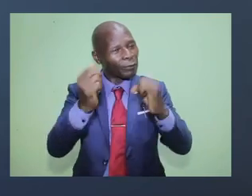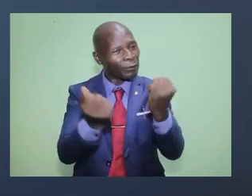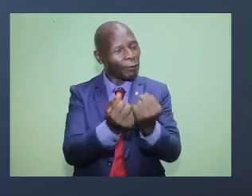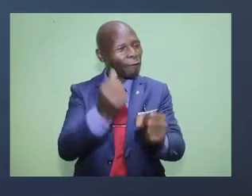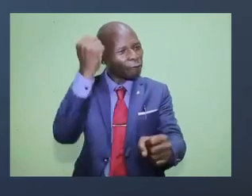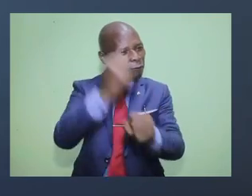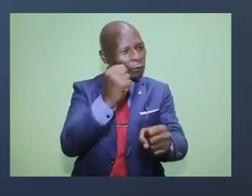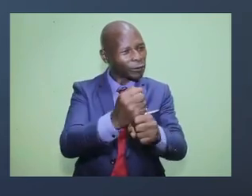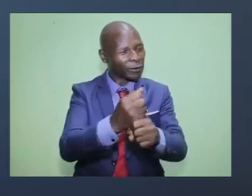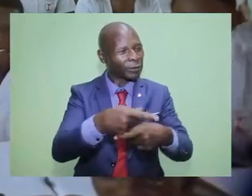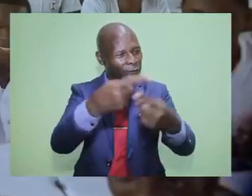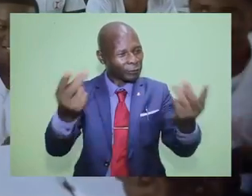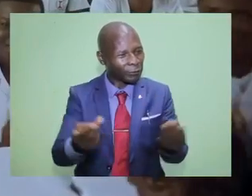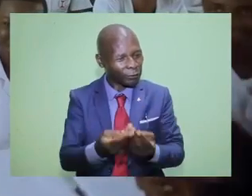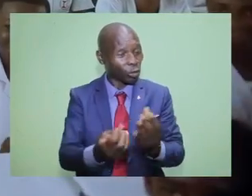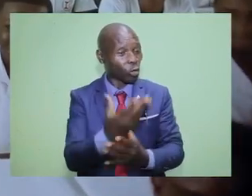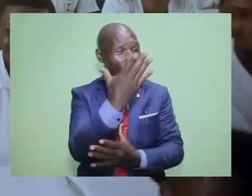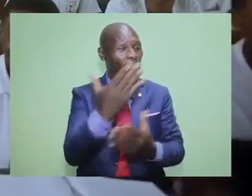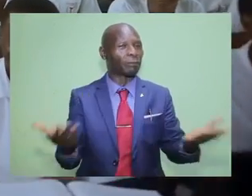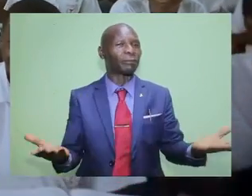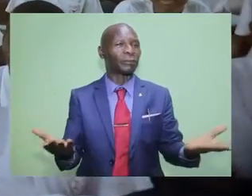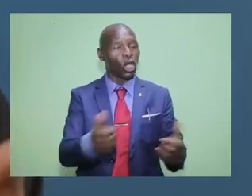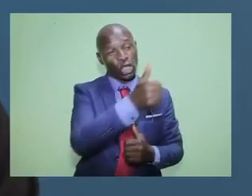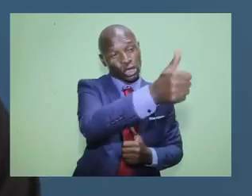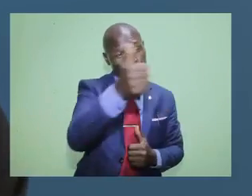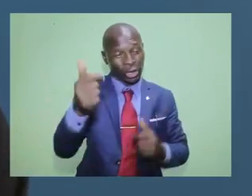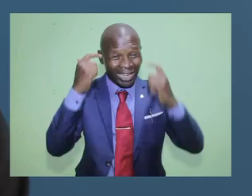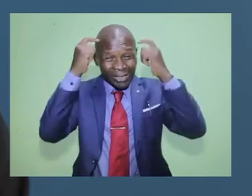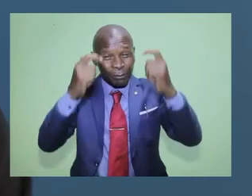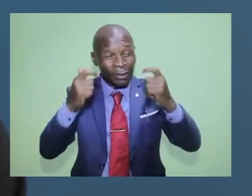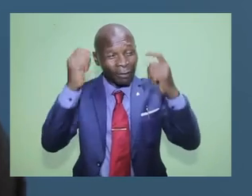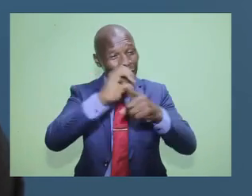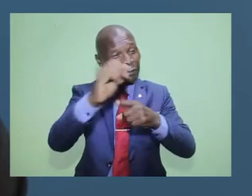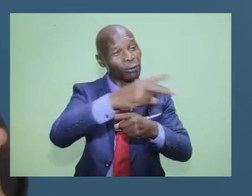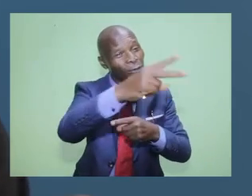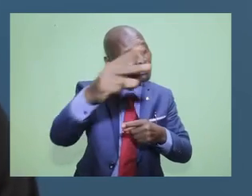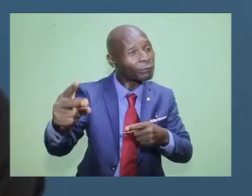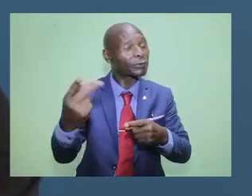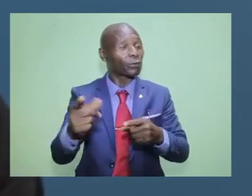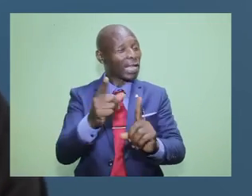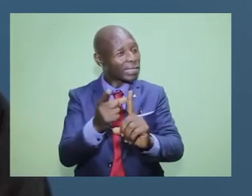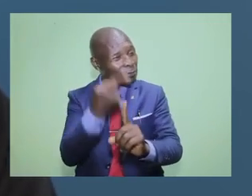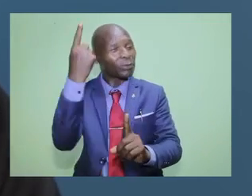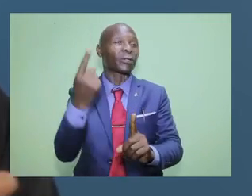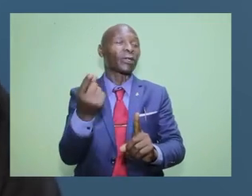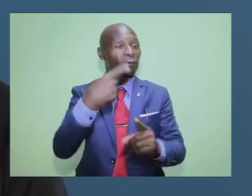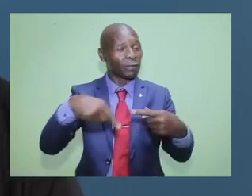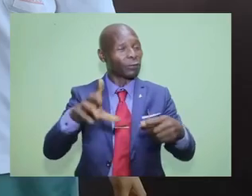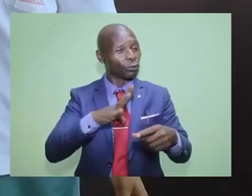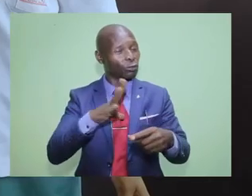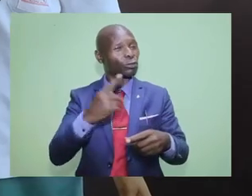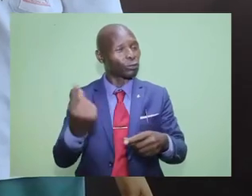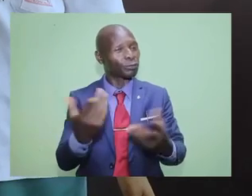idées et forgé des amitiés durables. Chaque expérience a fait de vous des individus exceptionnels que vous